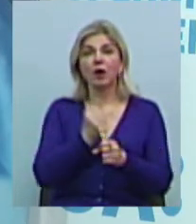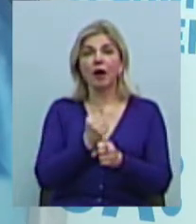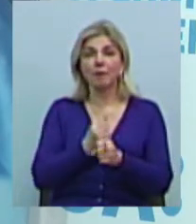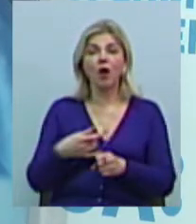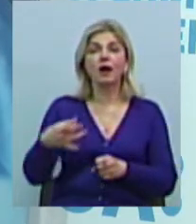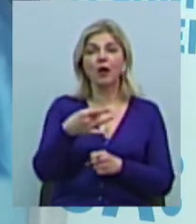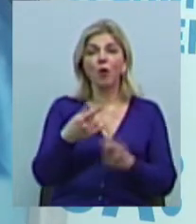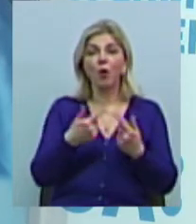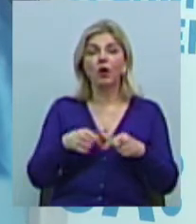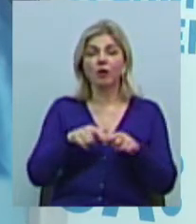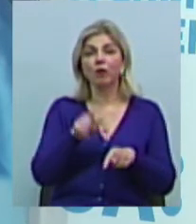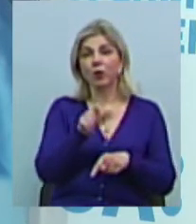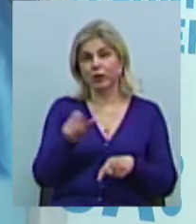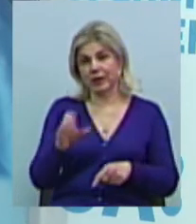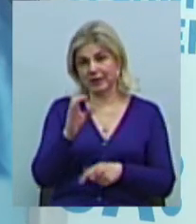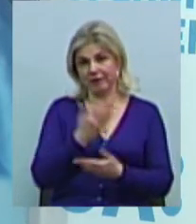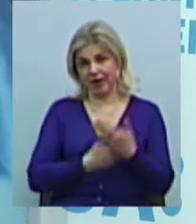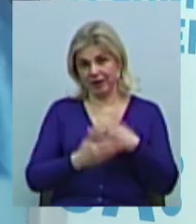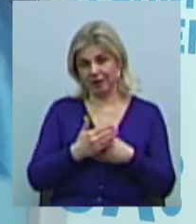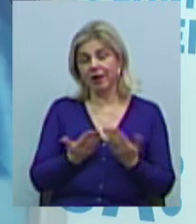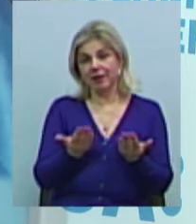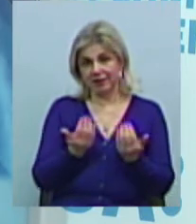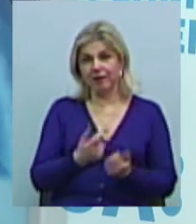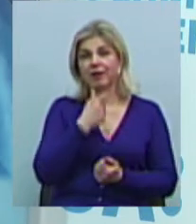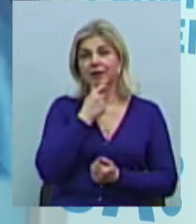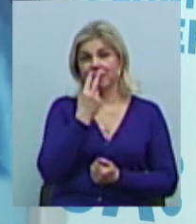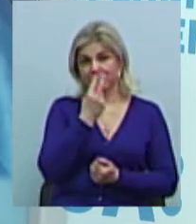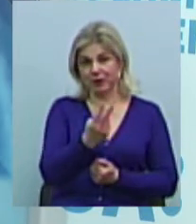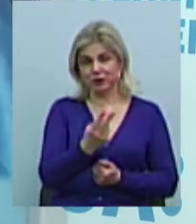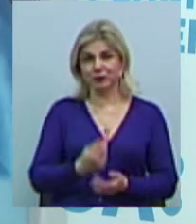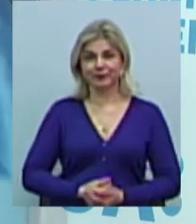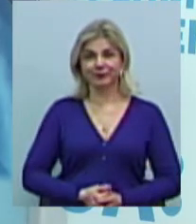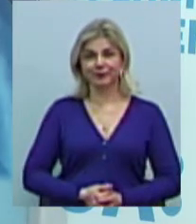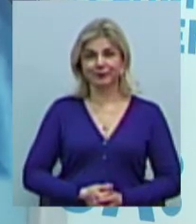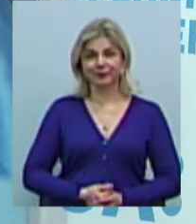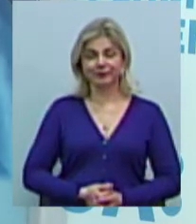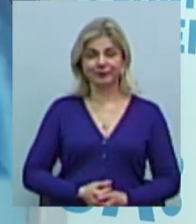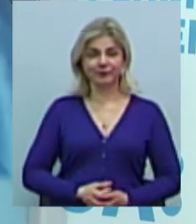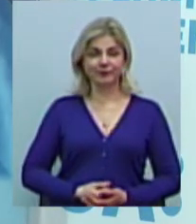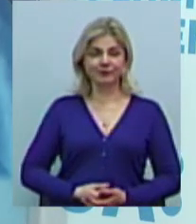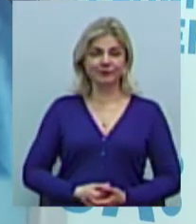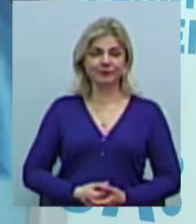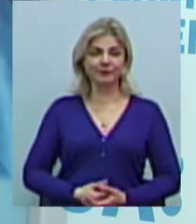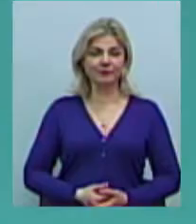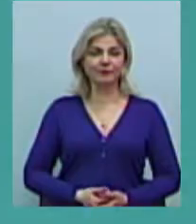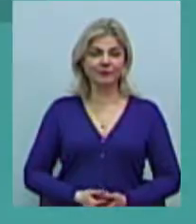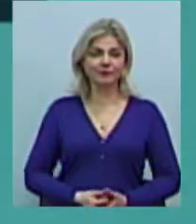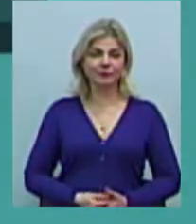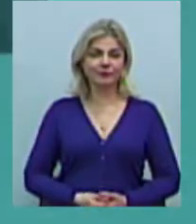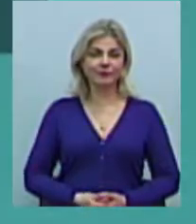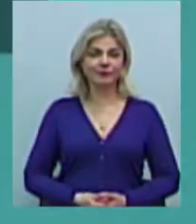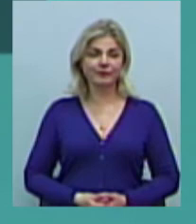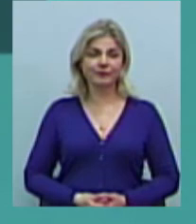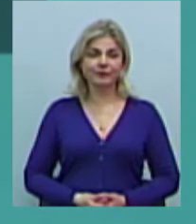районної організації людей з інвалідністю. Давайте побачимо і потім ще поспілкуємось.